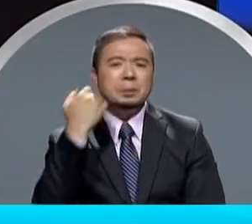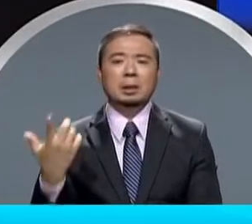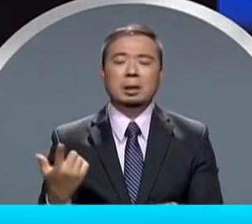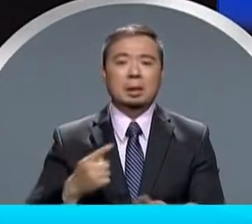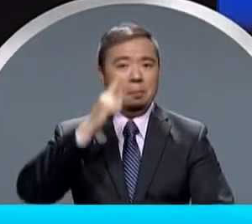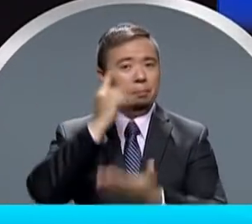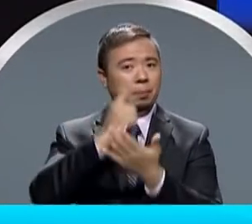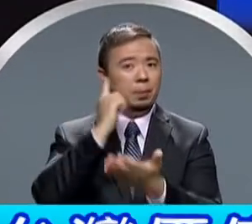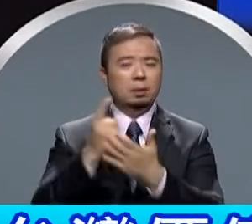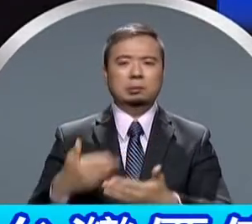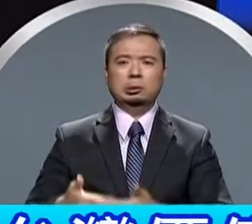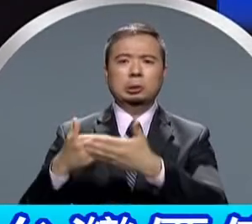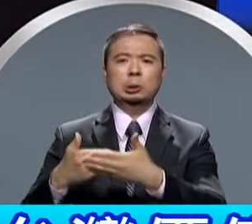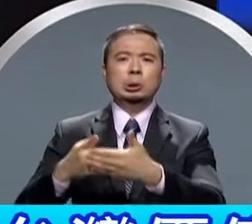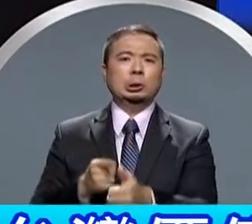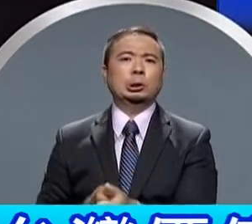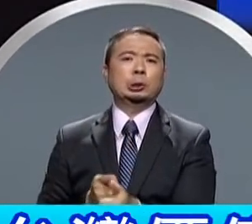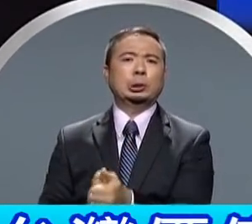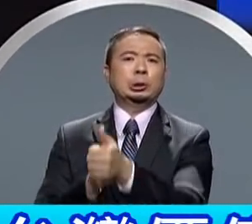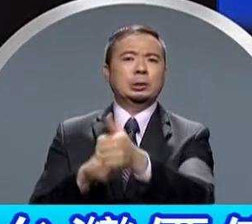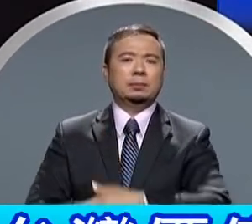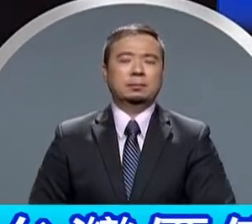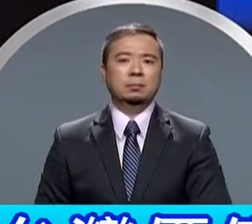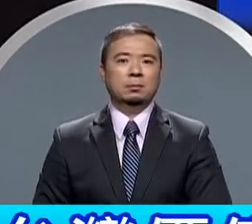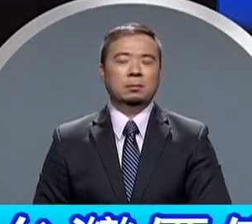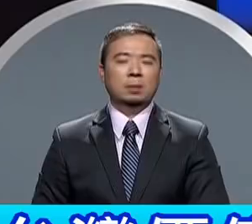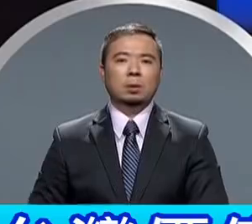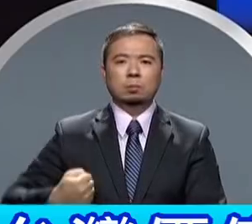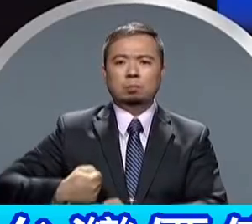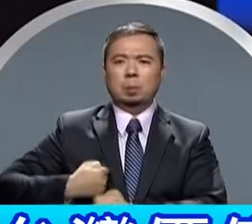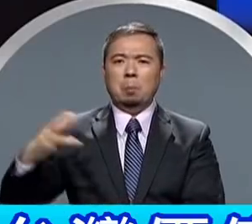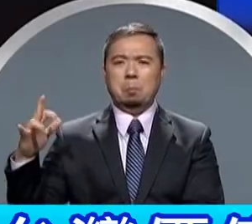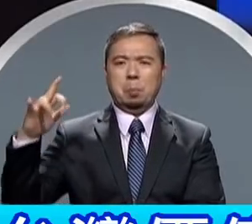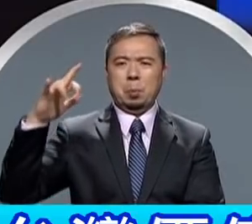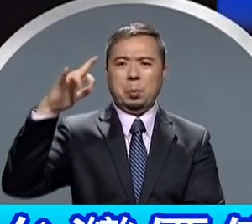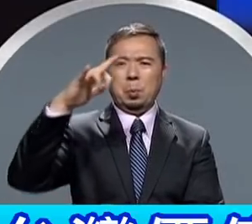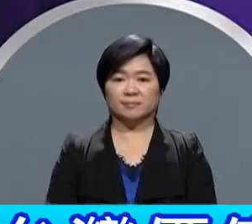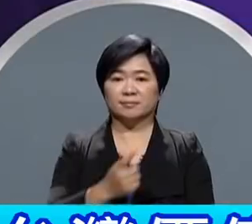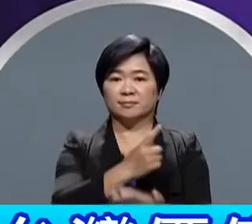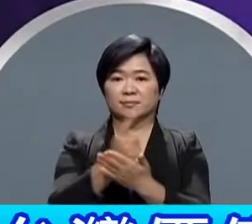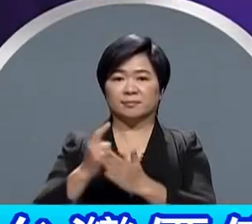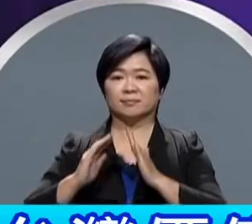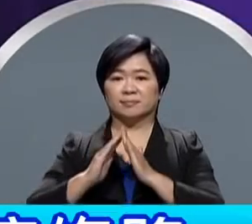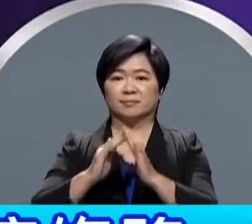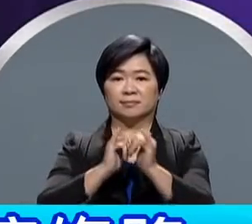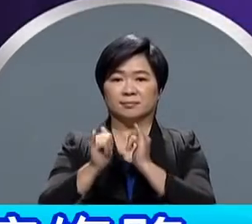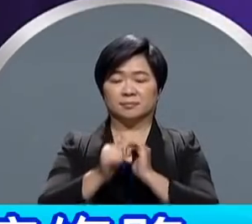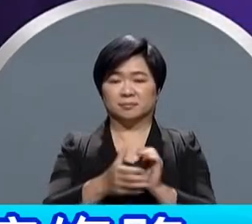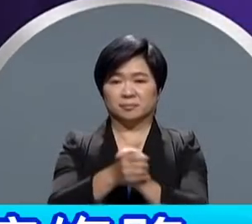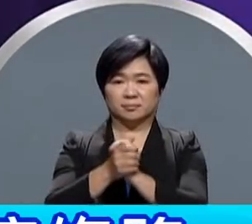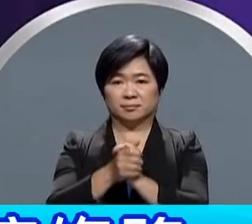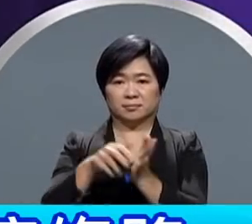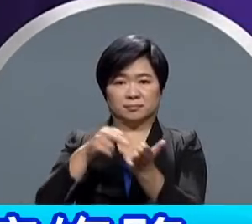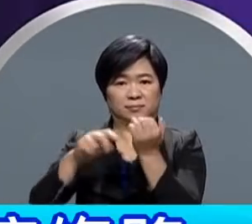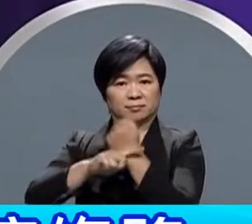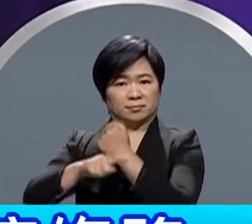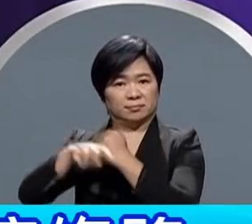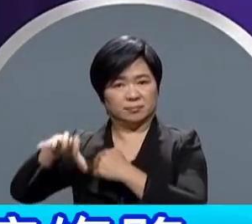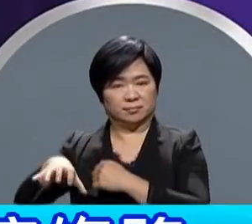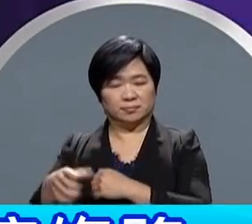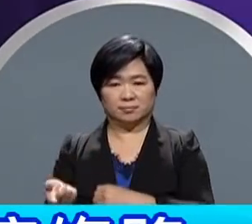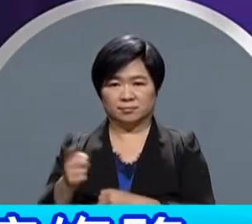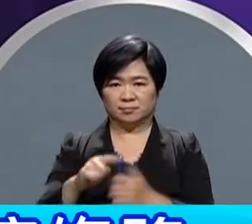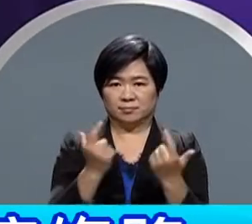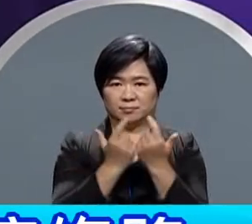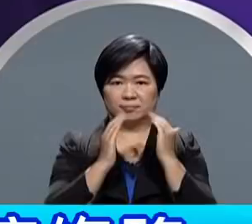岸，开始军机军舰绕台，这叫台湾价值吗？ 从地法院到台北市政